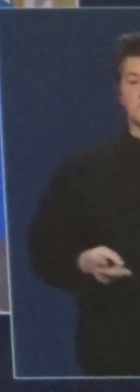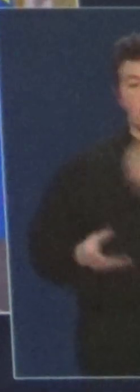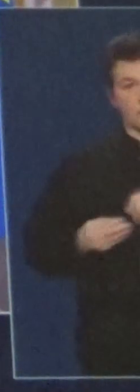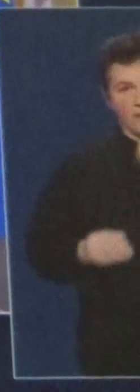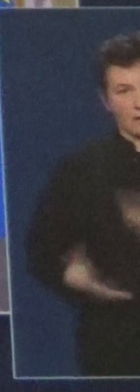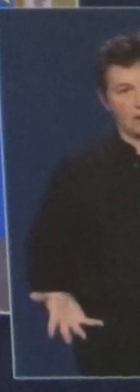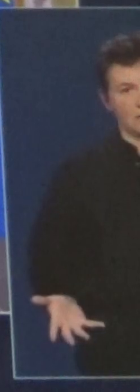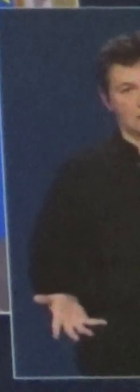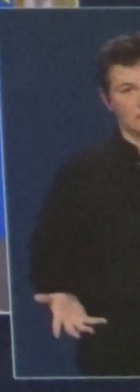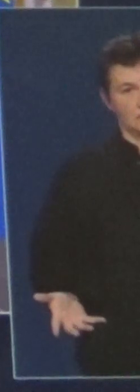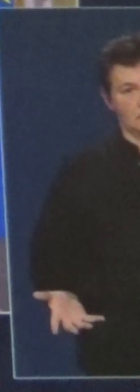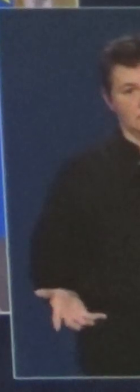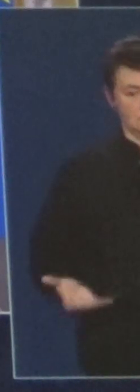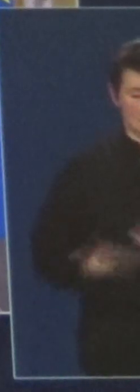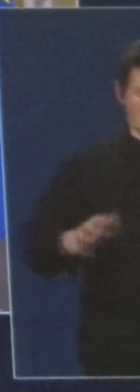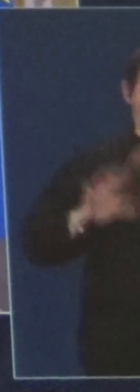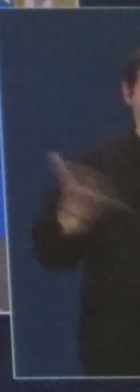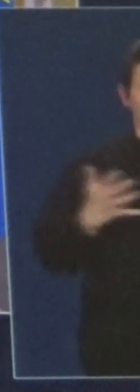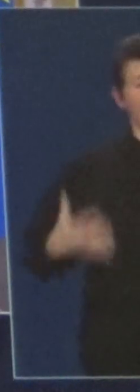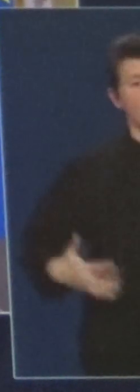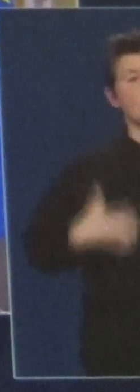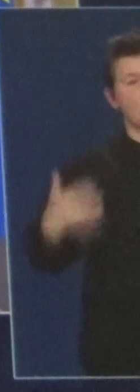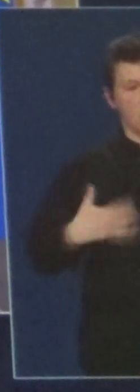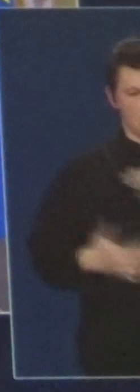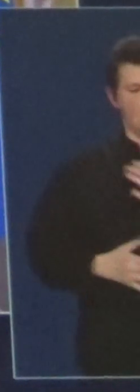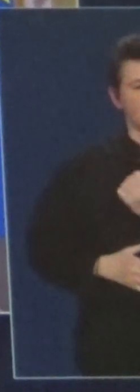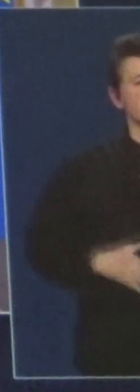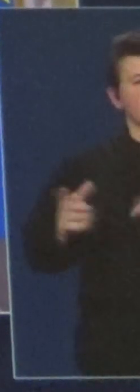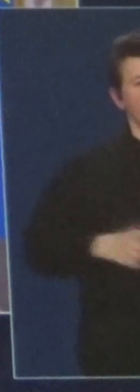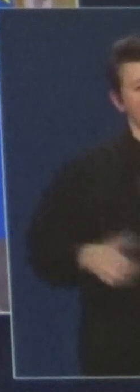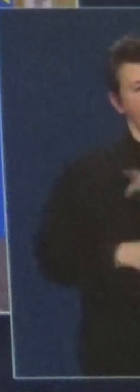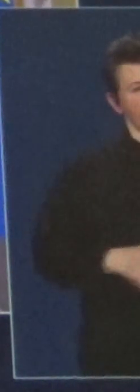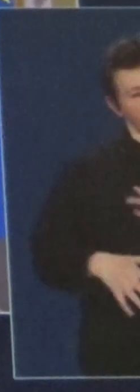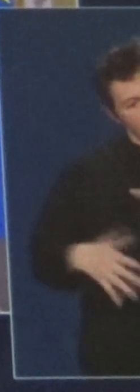Chanter sur du Ava, ça m'était jamais arrivé.